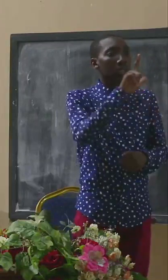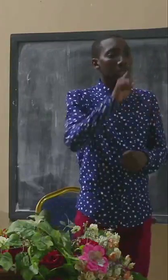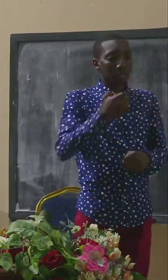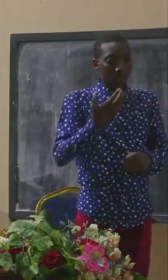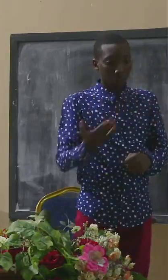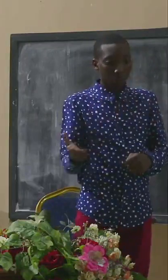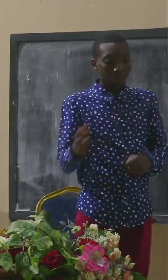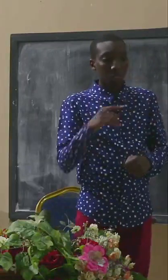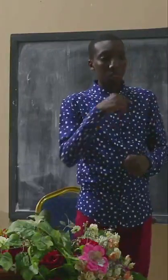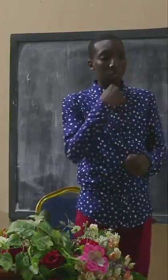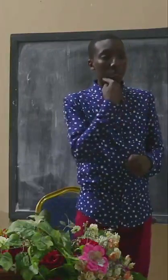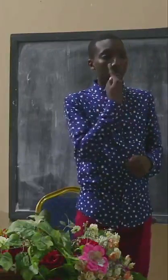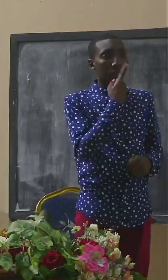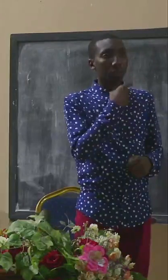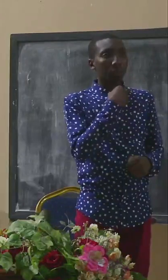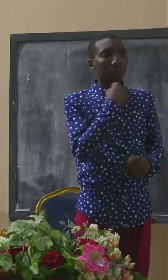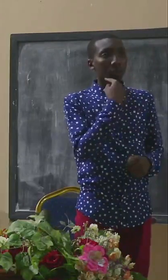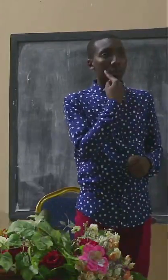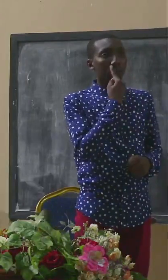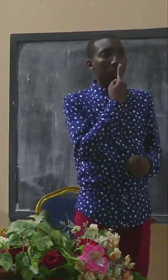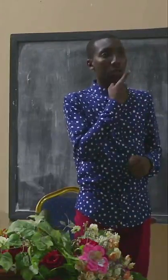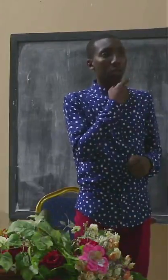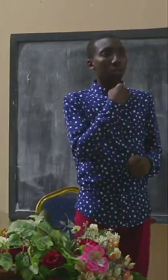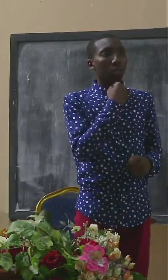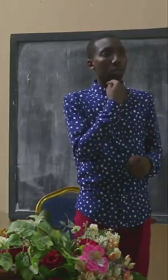qui sont